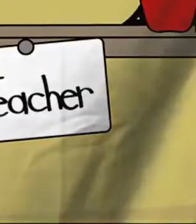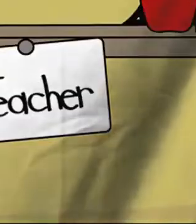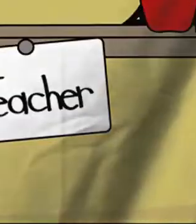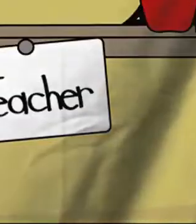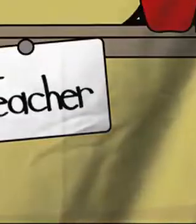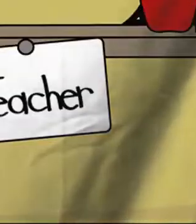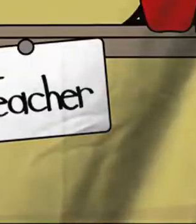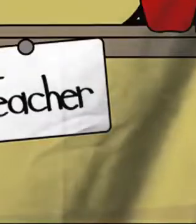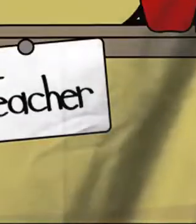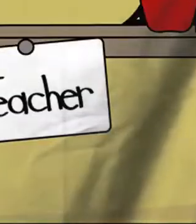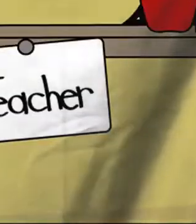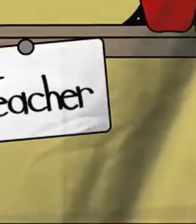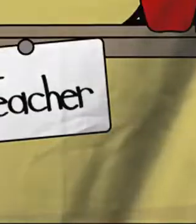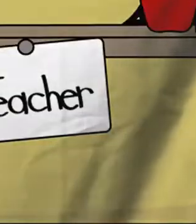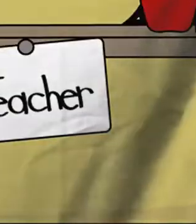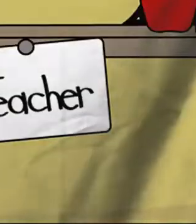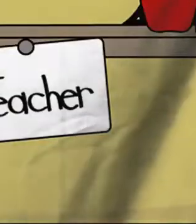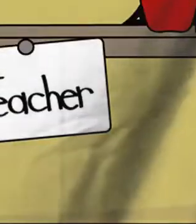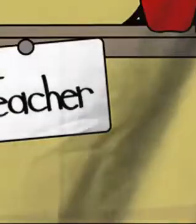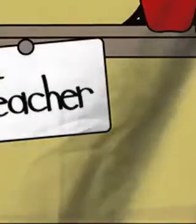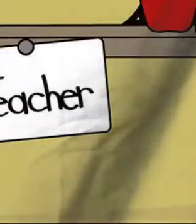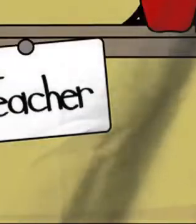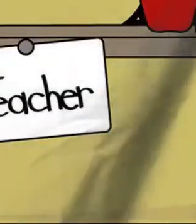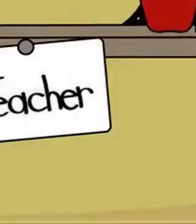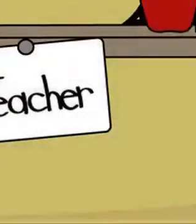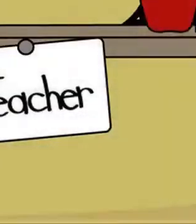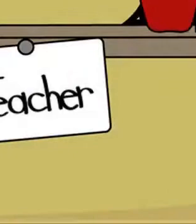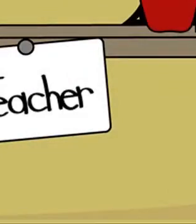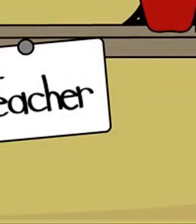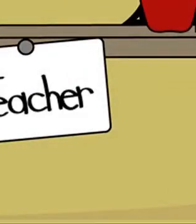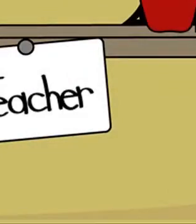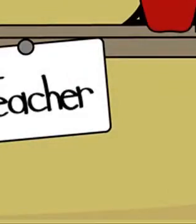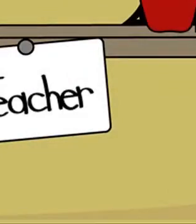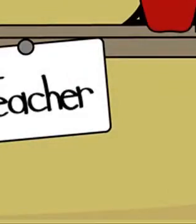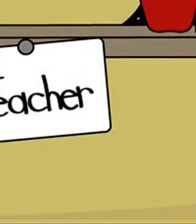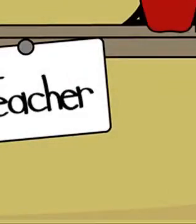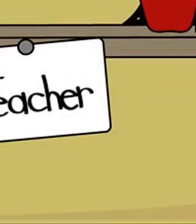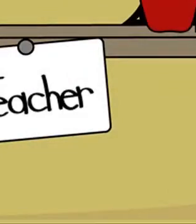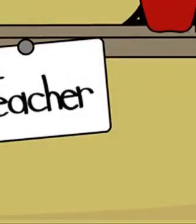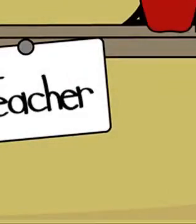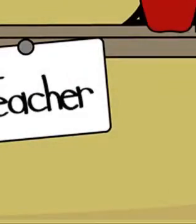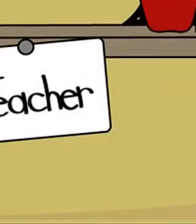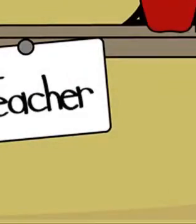Ikaw malipayon, ako malipayon, kita tanan